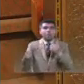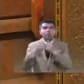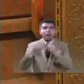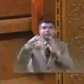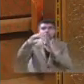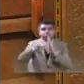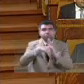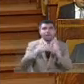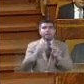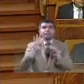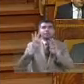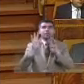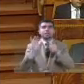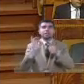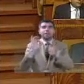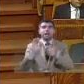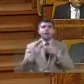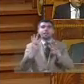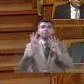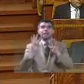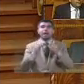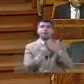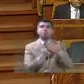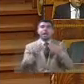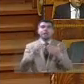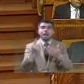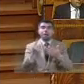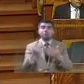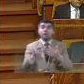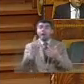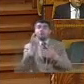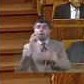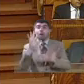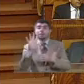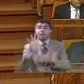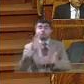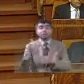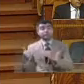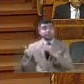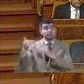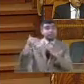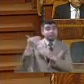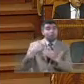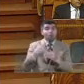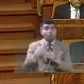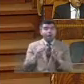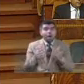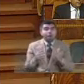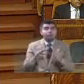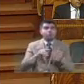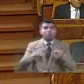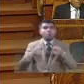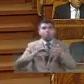ديال الدرهم سنة 2011 إلى 19.3 مليار ديال الدرهم 2015. التخوف الكبير ديال الناس سيد رئيس الحكومة هو هذا الدين